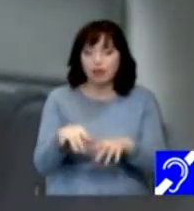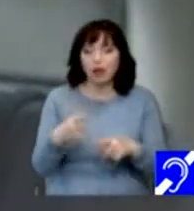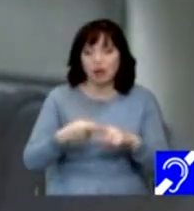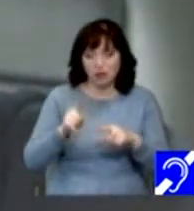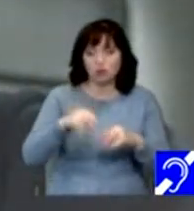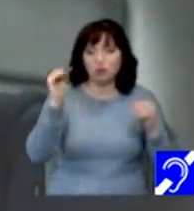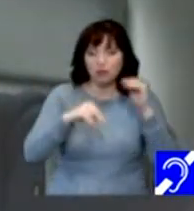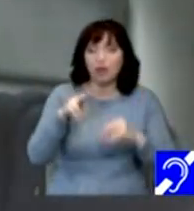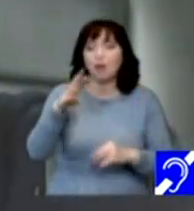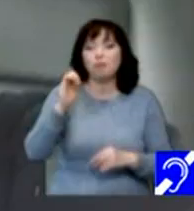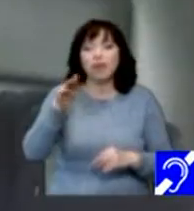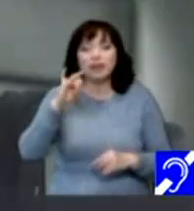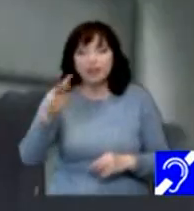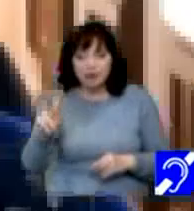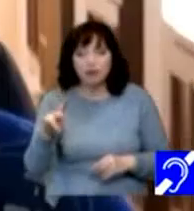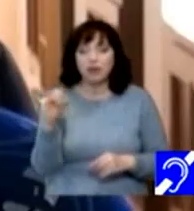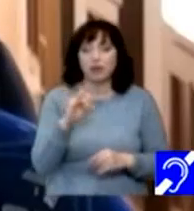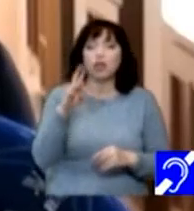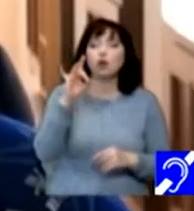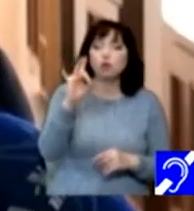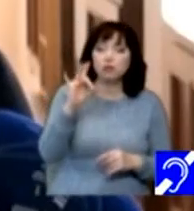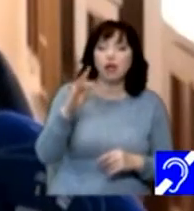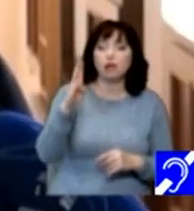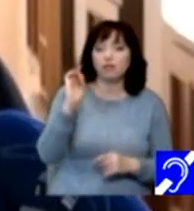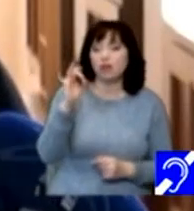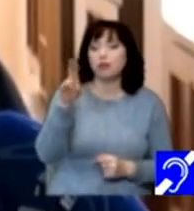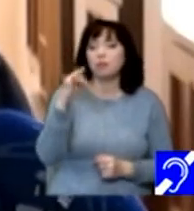fabricate lui Gheorghe Petic și Ruslan Verbițchi, ce